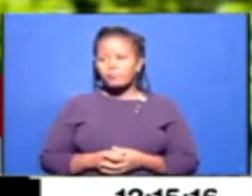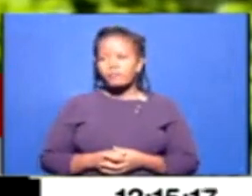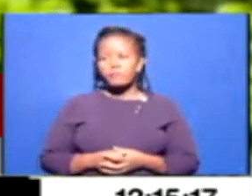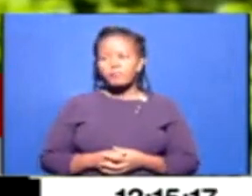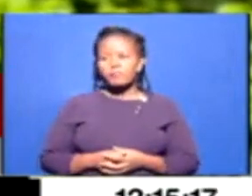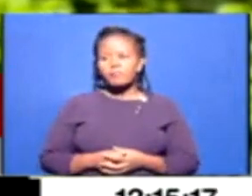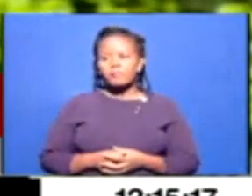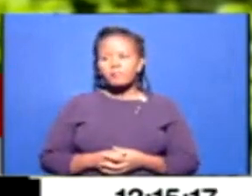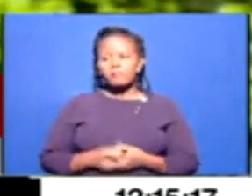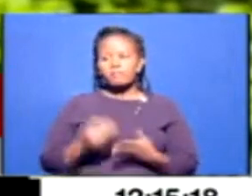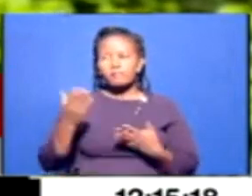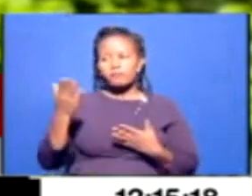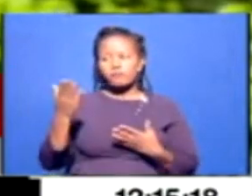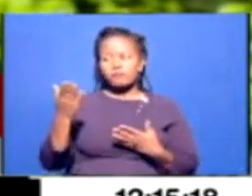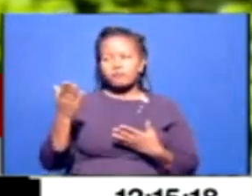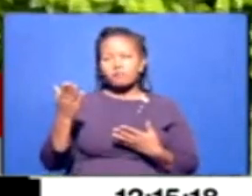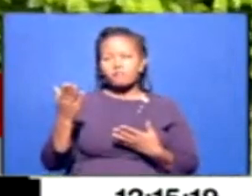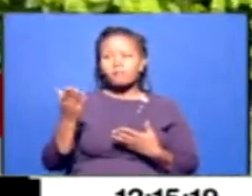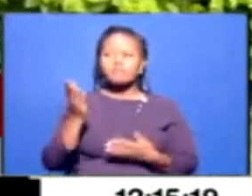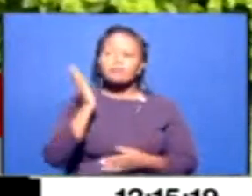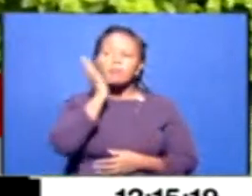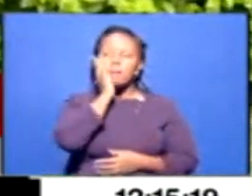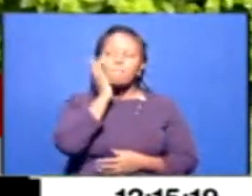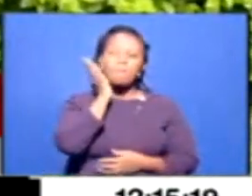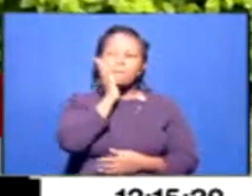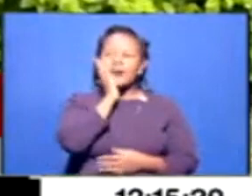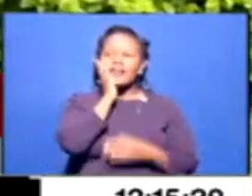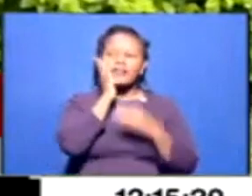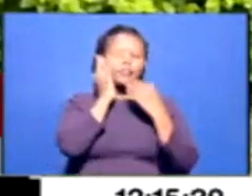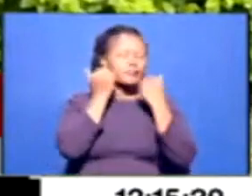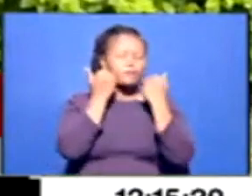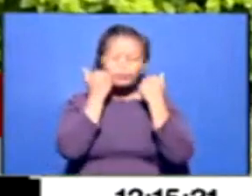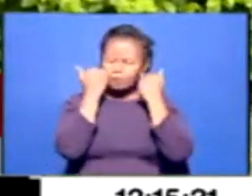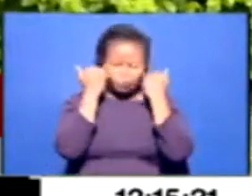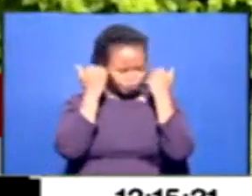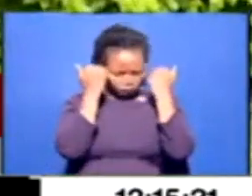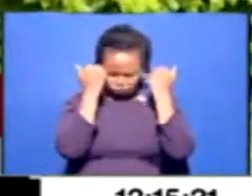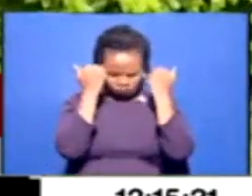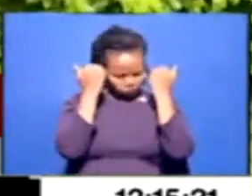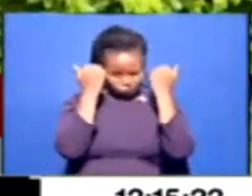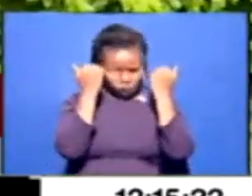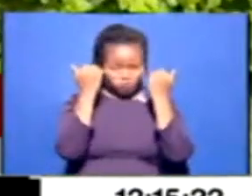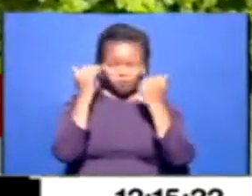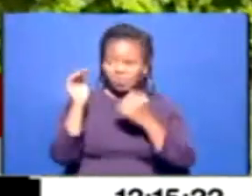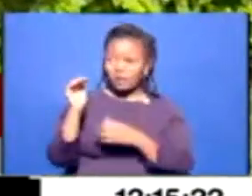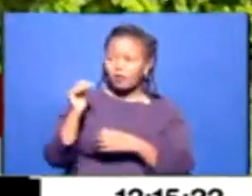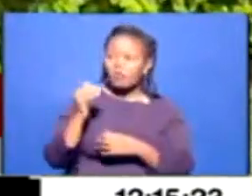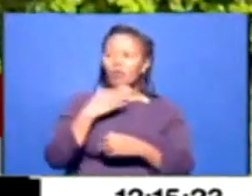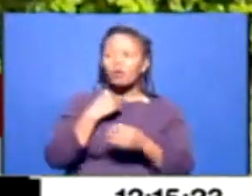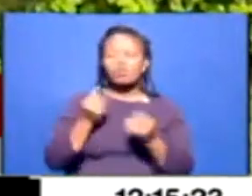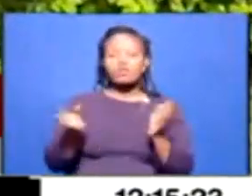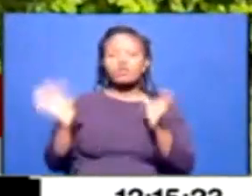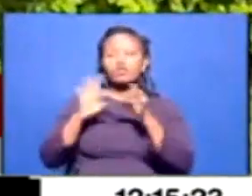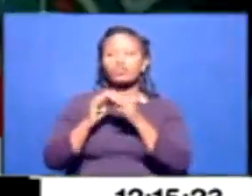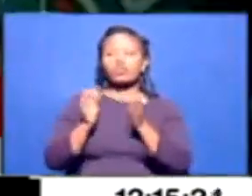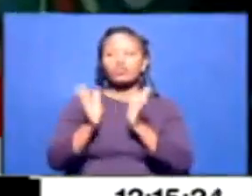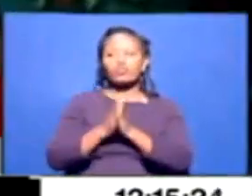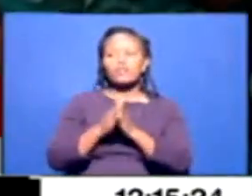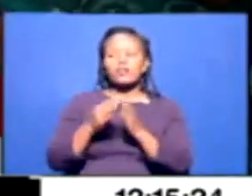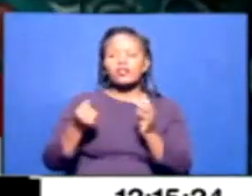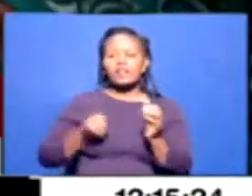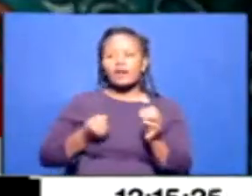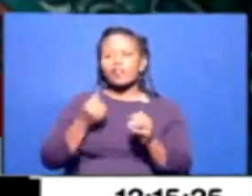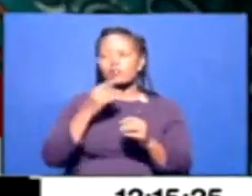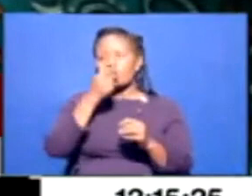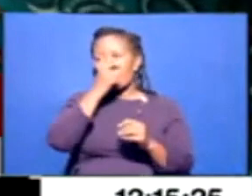Catherine Chebet ni mama aliye na mahangaiko huko akitafuta kuungana na mwanawe mwenye umri wa miaka 4, Pauline